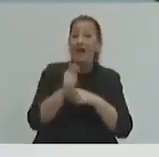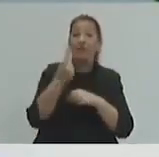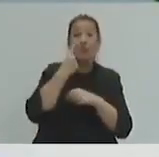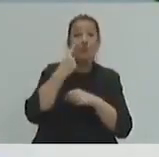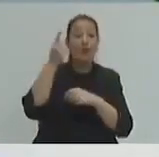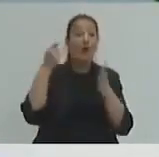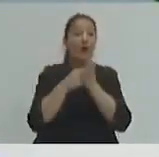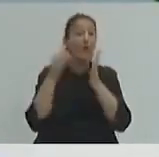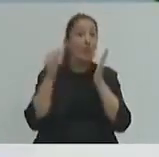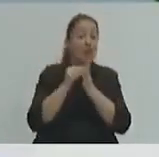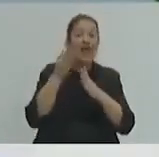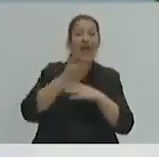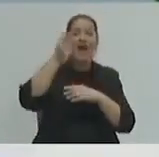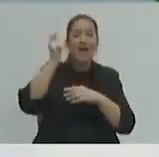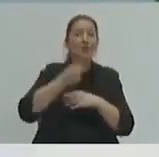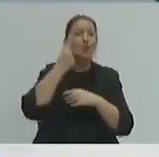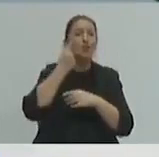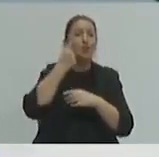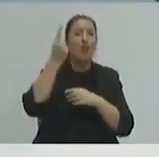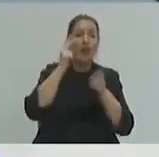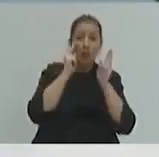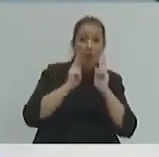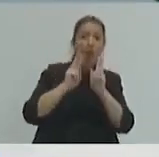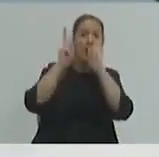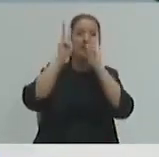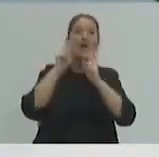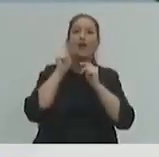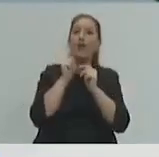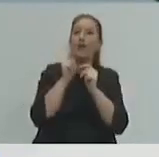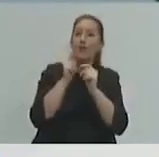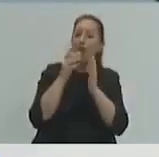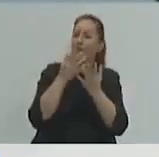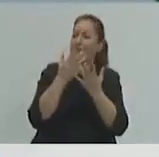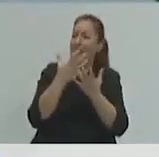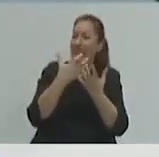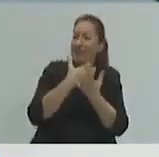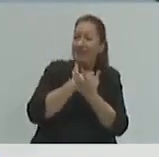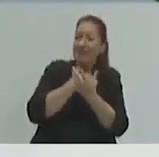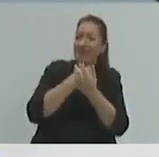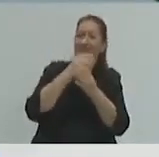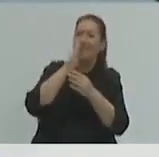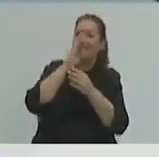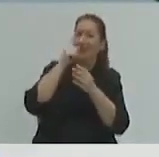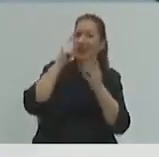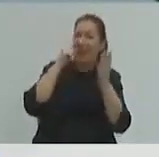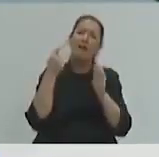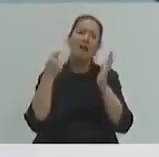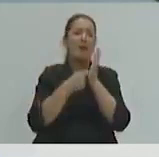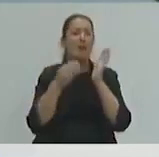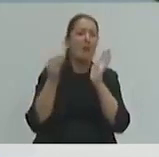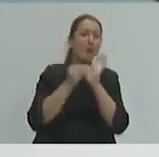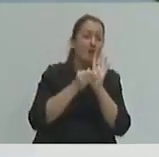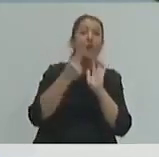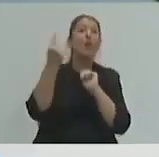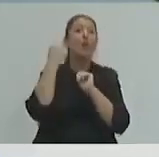tanımıyla, aslında cumhuriyet gösterdiği muasır medeniyet hedefine AK Parti ile ulaşmıştır.